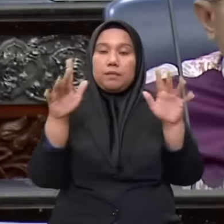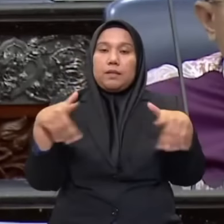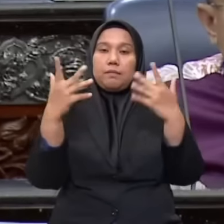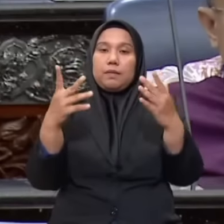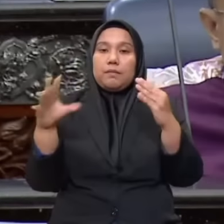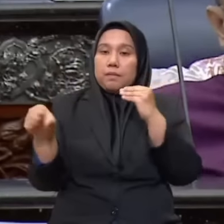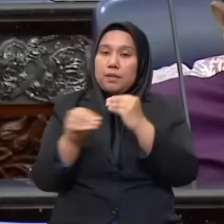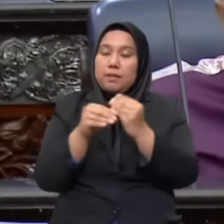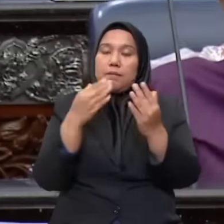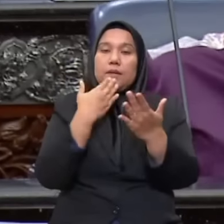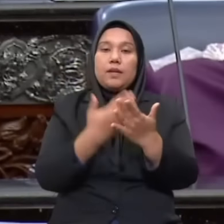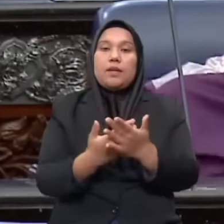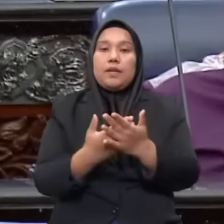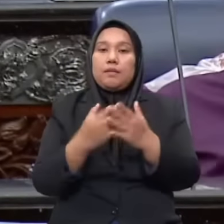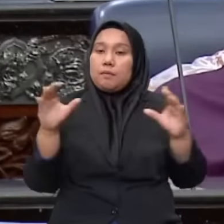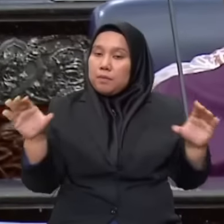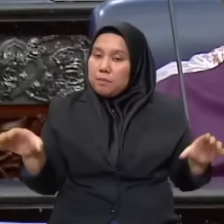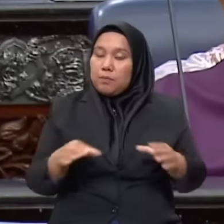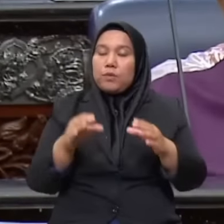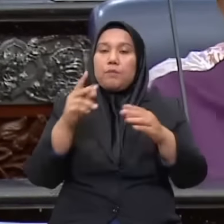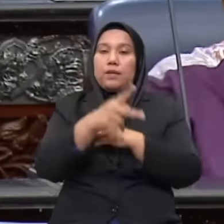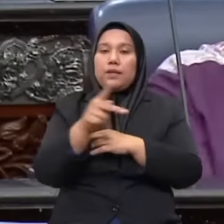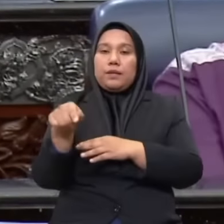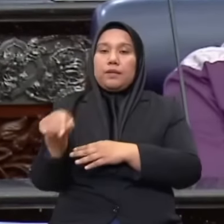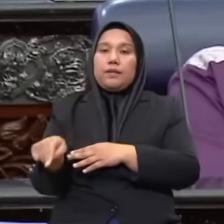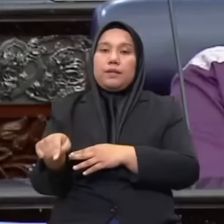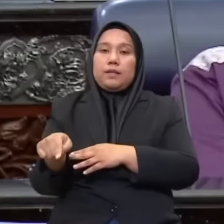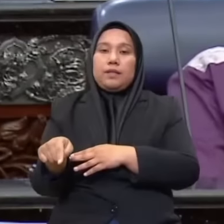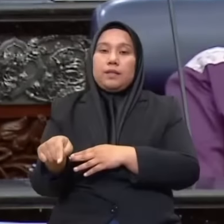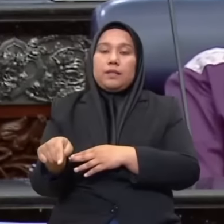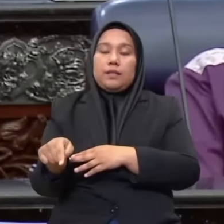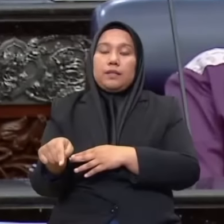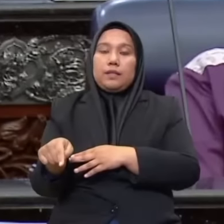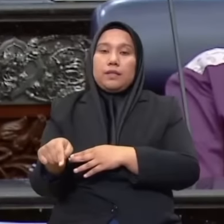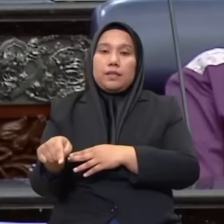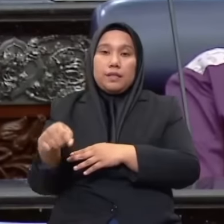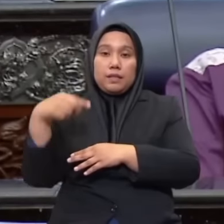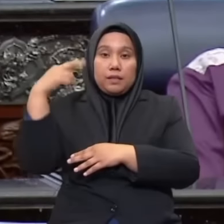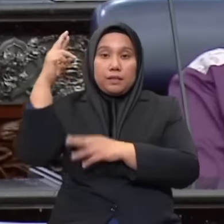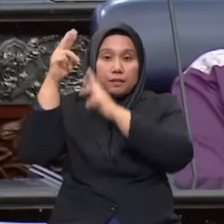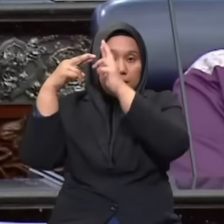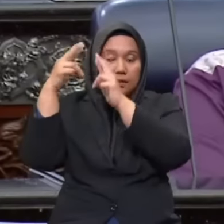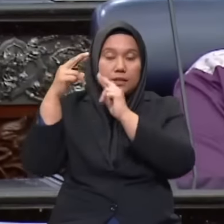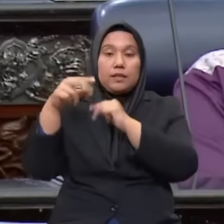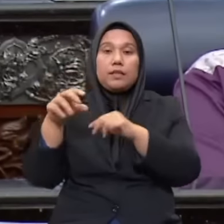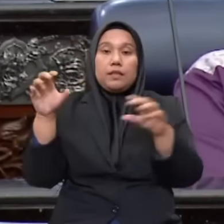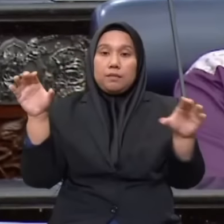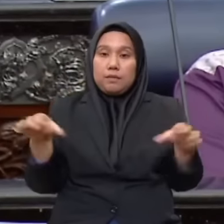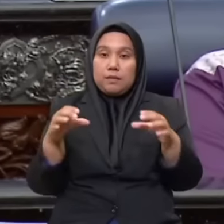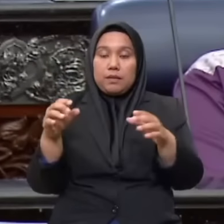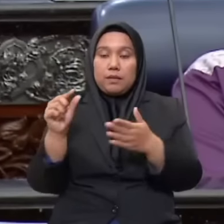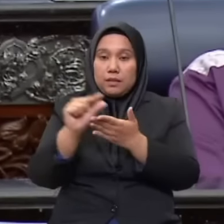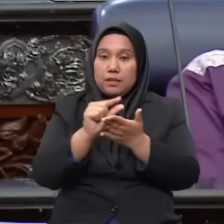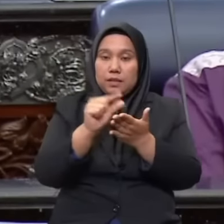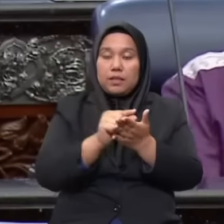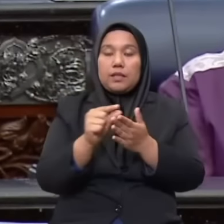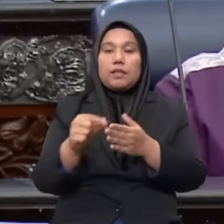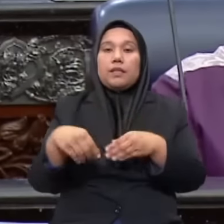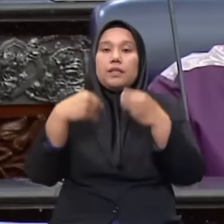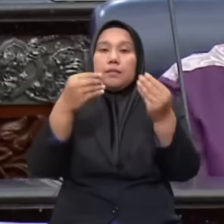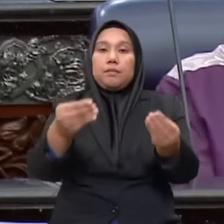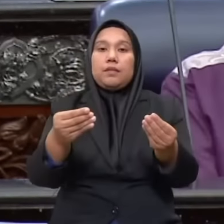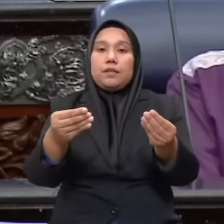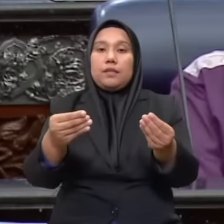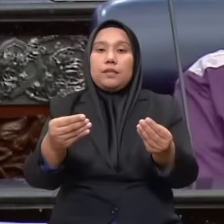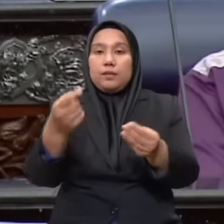baik pelaksanaan yang berkenaan? Kerana sekiranya itu alasan yang digunakan, bagaimana dengan geran-geran yang lain diberikan kepada Bumi